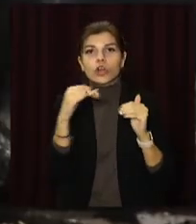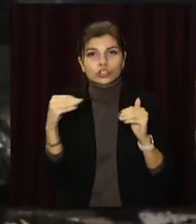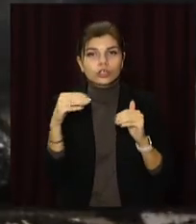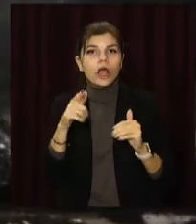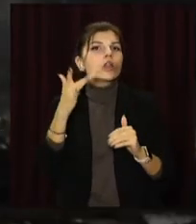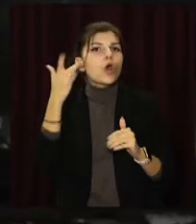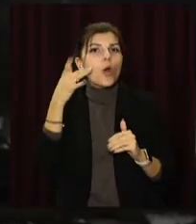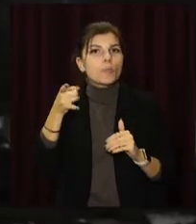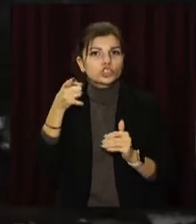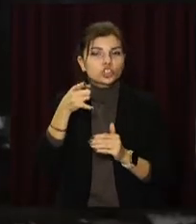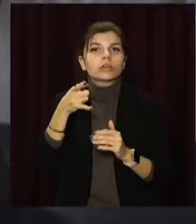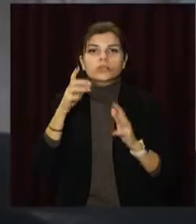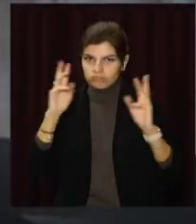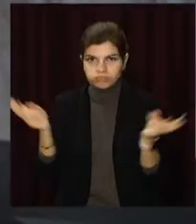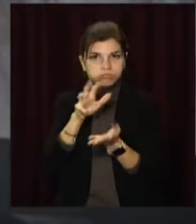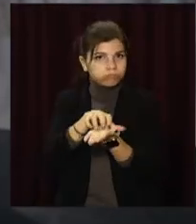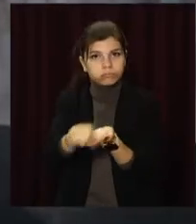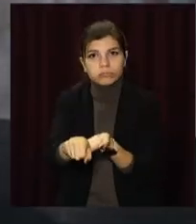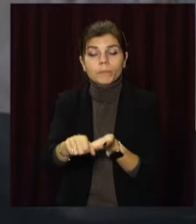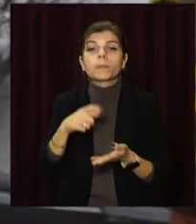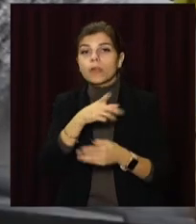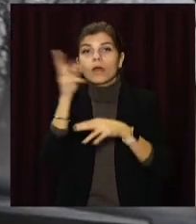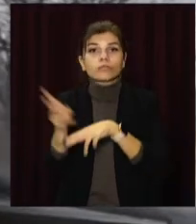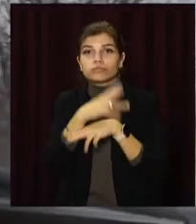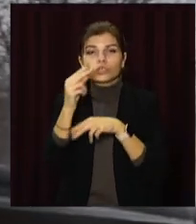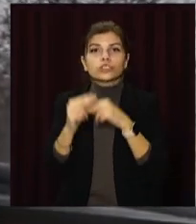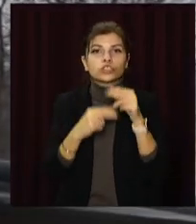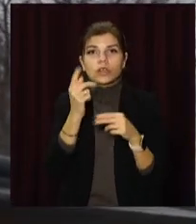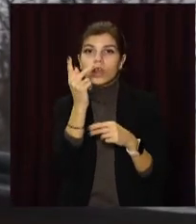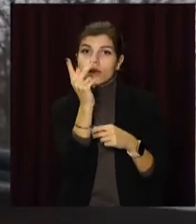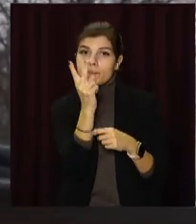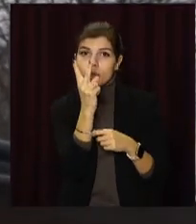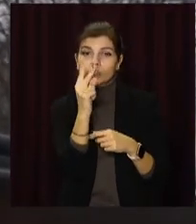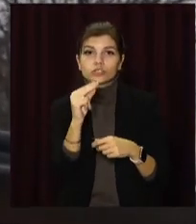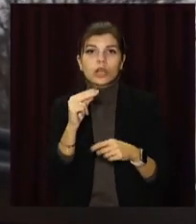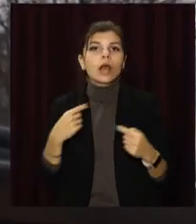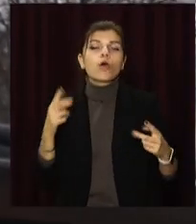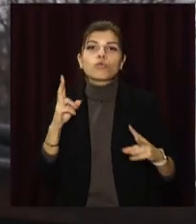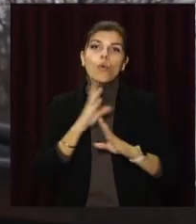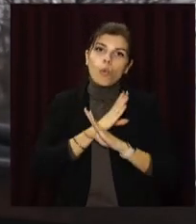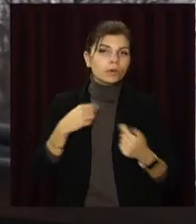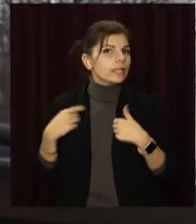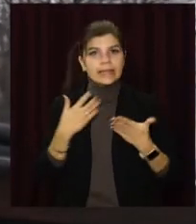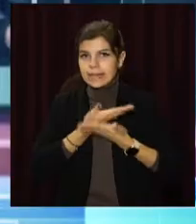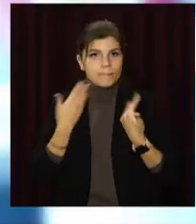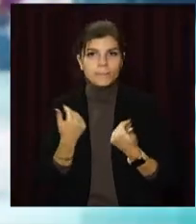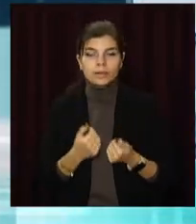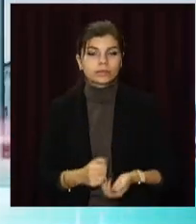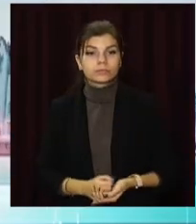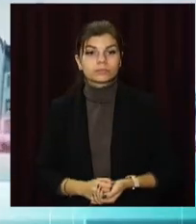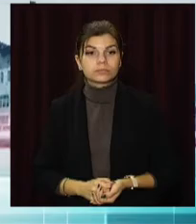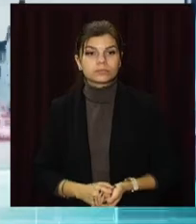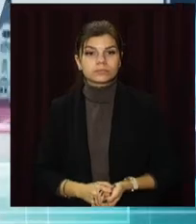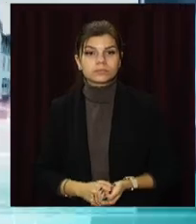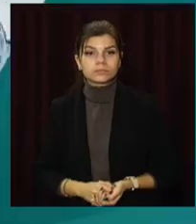легковий автомобіль, що знаходився в гаражі. Загасили пожежу через 1,5 години. Загиблих і постраждалих немає.